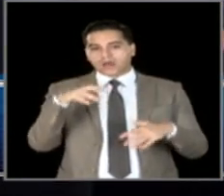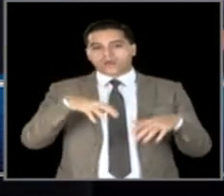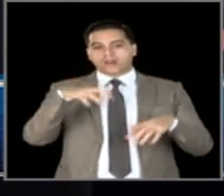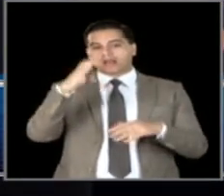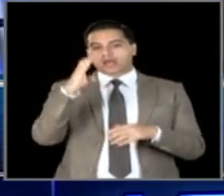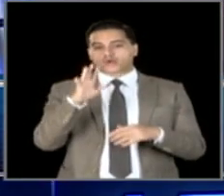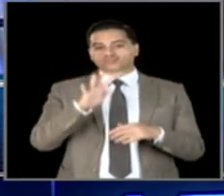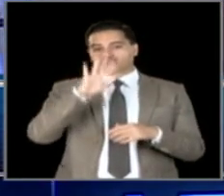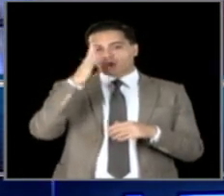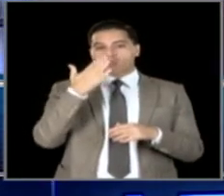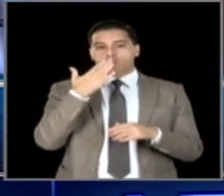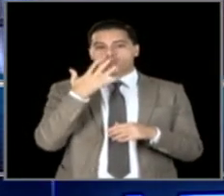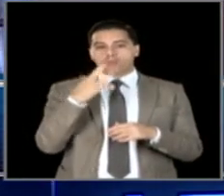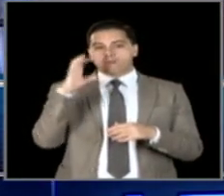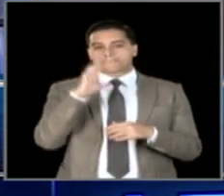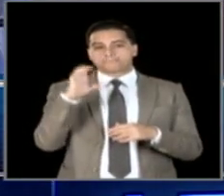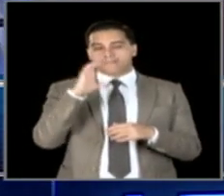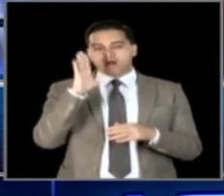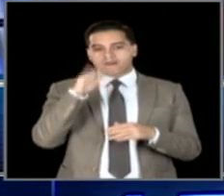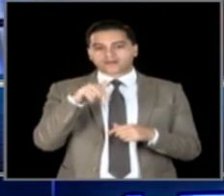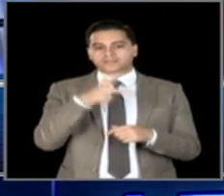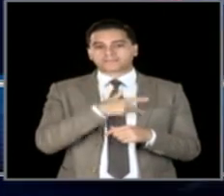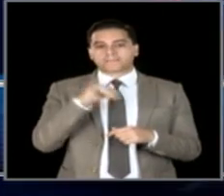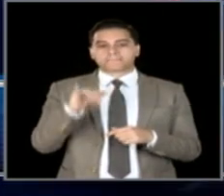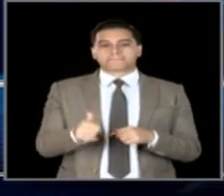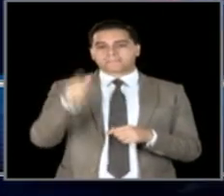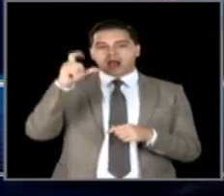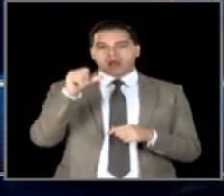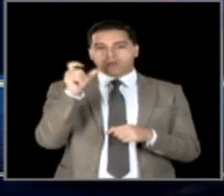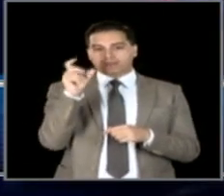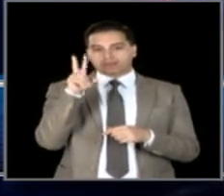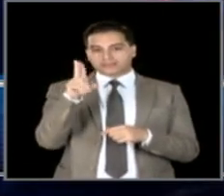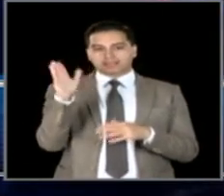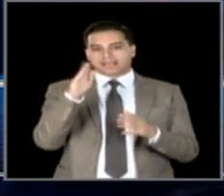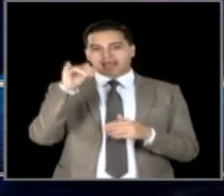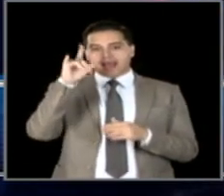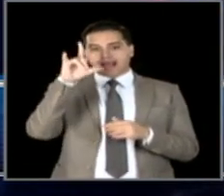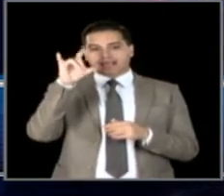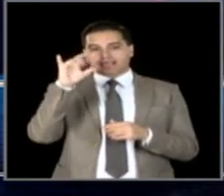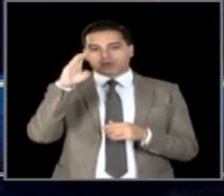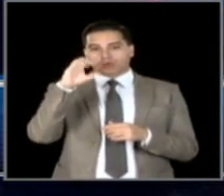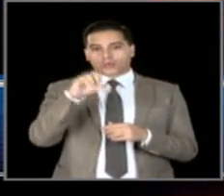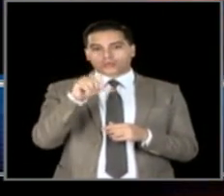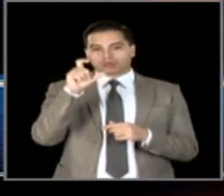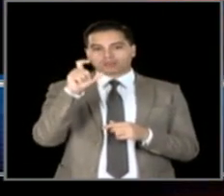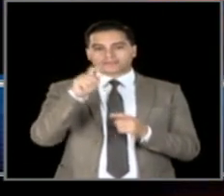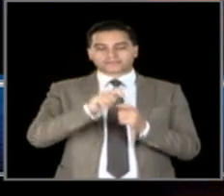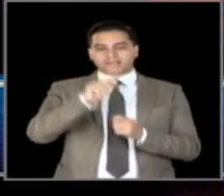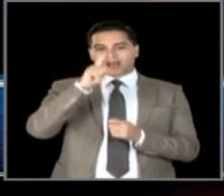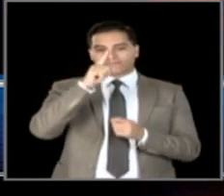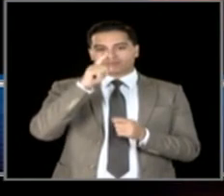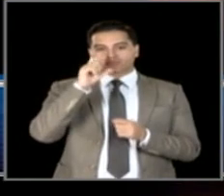فما هي ماونت هيكون ارتفاعه 1750